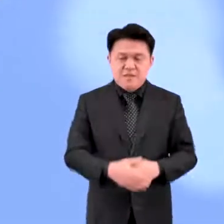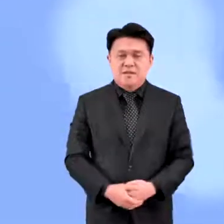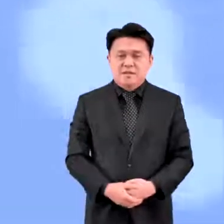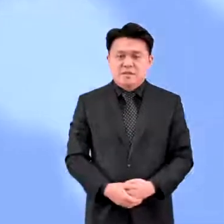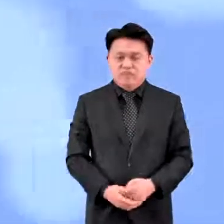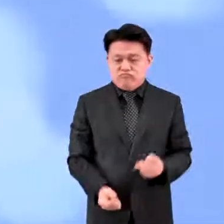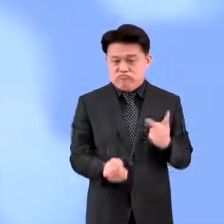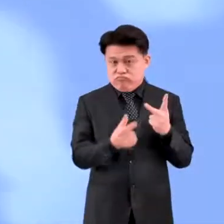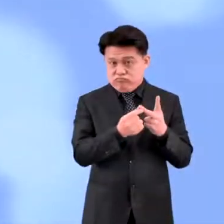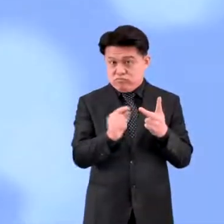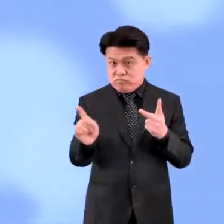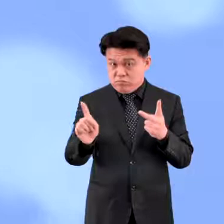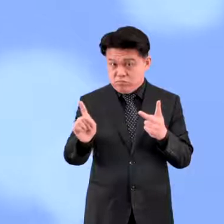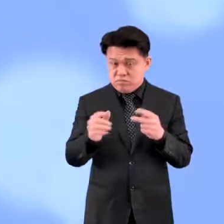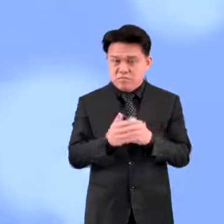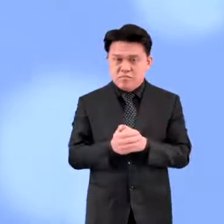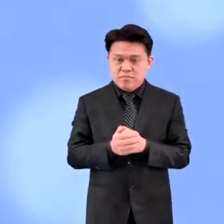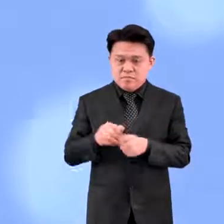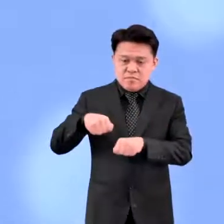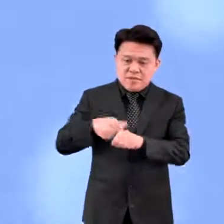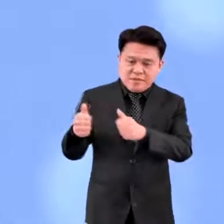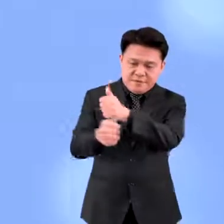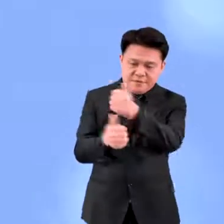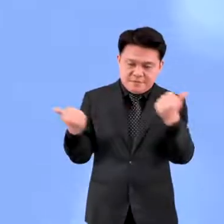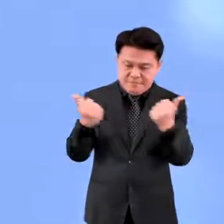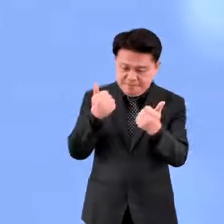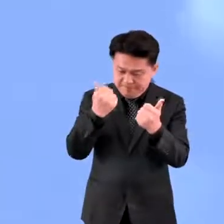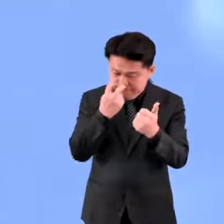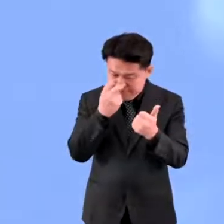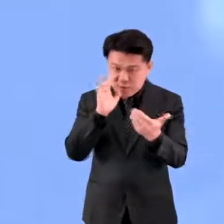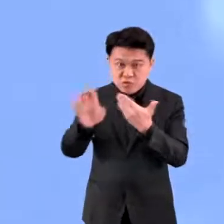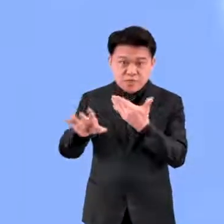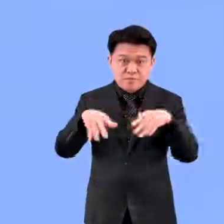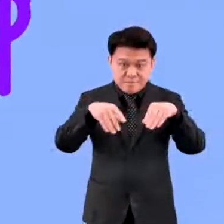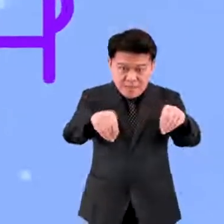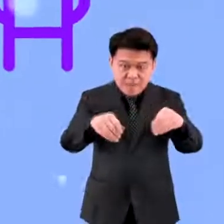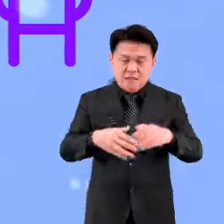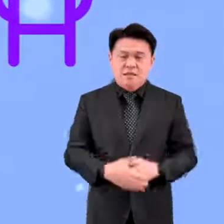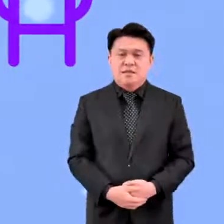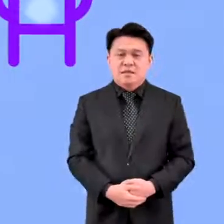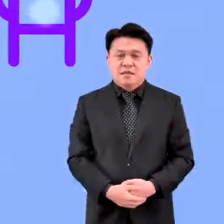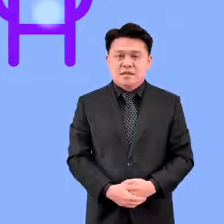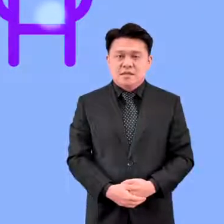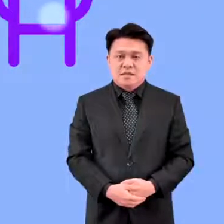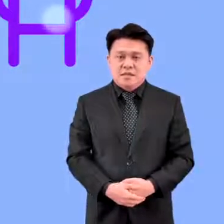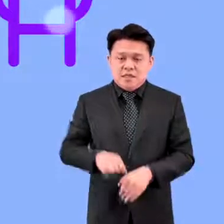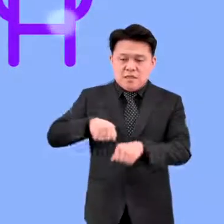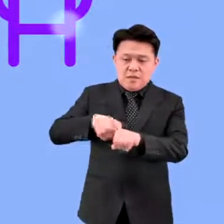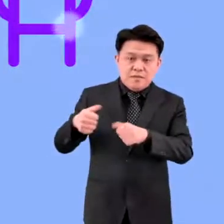중단됩니다. 두 번째는 징계위원회를 통한 참여 중단입니다.